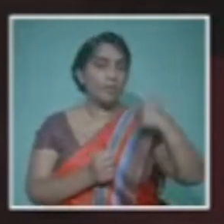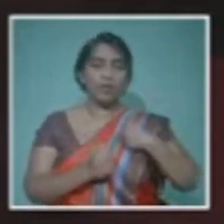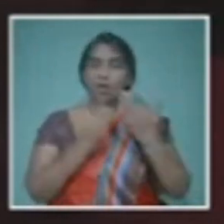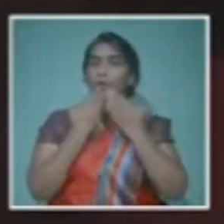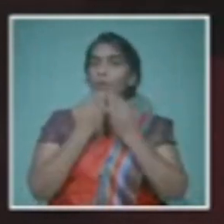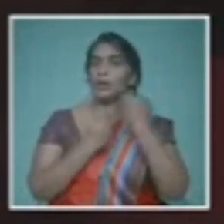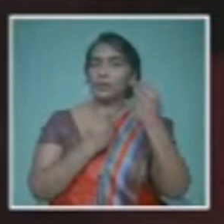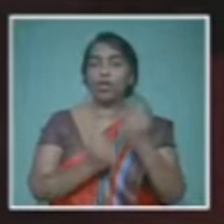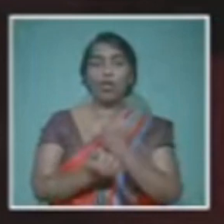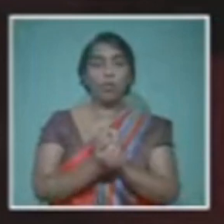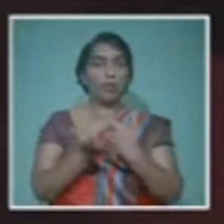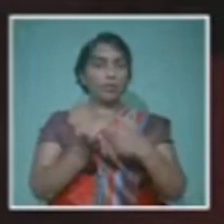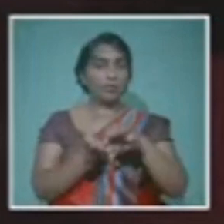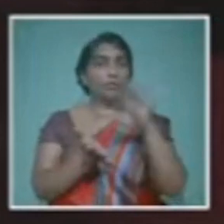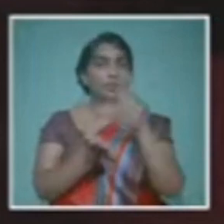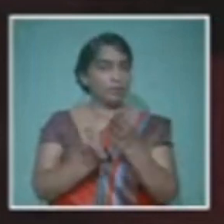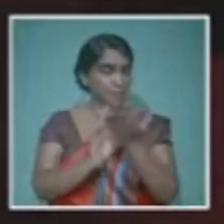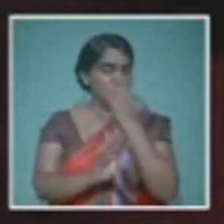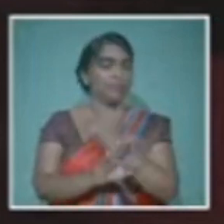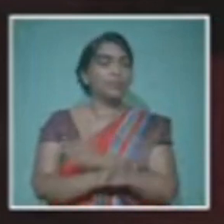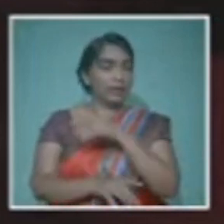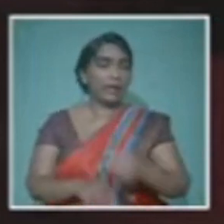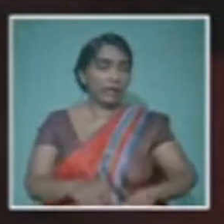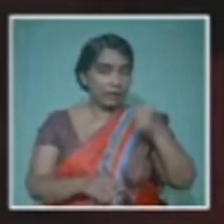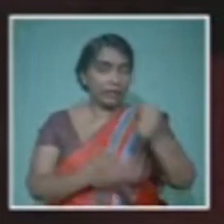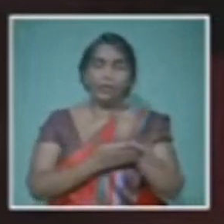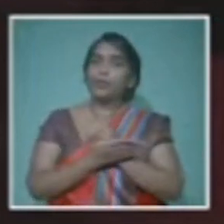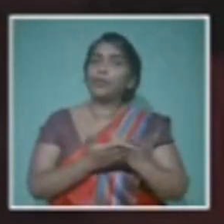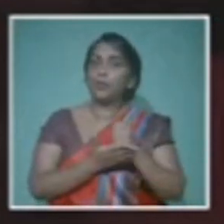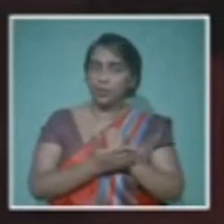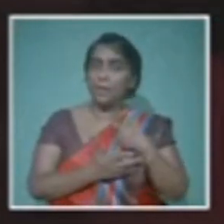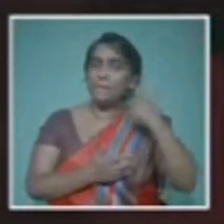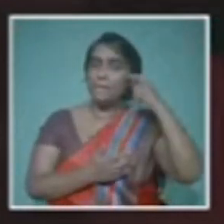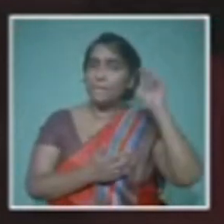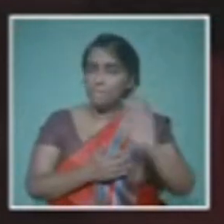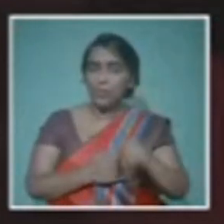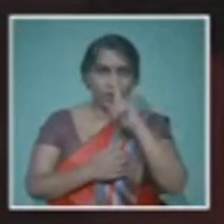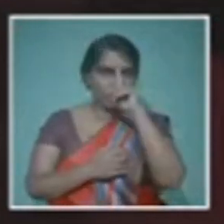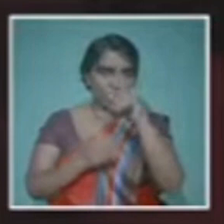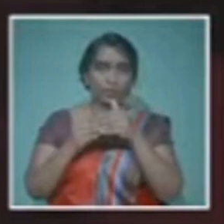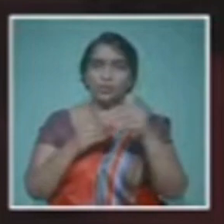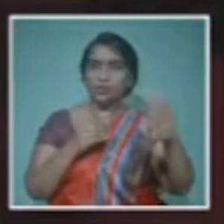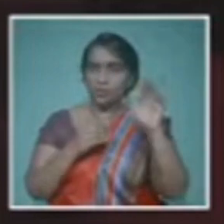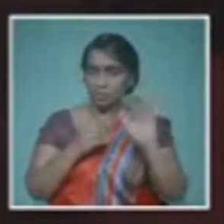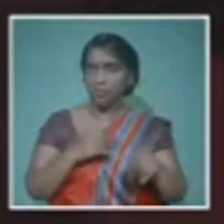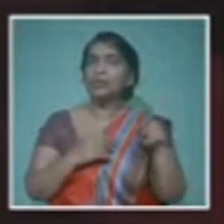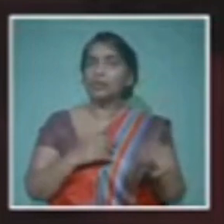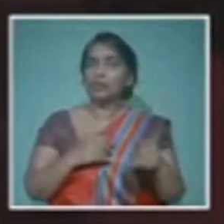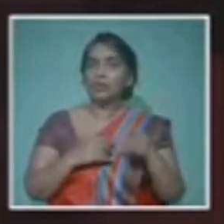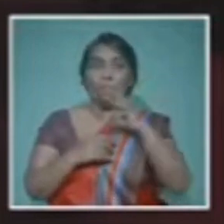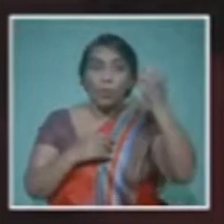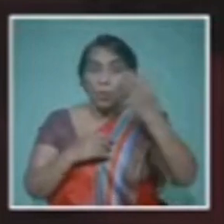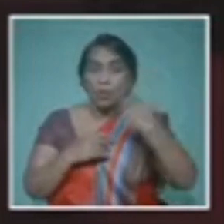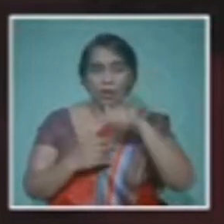දීලා තියෙනවා. පොලිසිය වල අපි ලියාපදිංචි කරා මීට පෙර ඒ ත්‍රී රෝද රථ සියල්ල අපි බලාපොරොත්තු වෙනවා සතියක් වගේ කොමන කාලයක් මම හරියටම දින